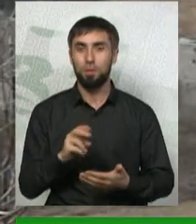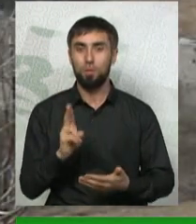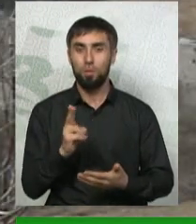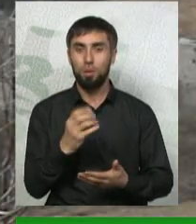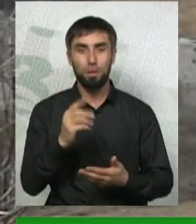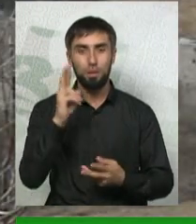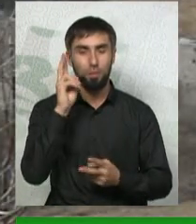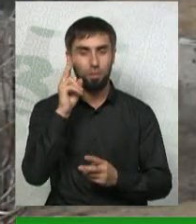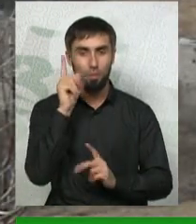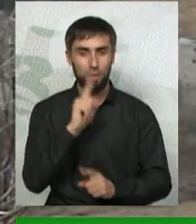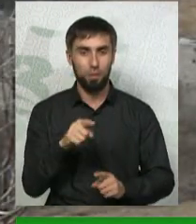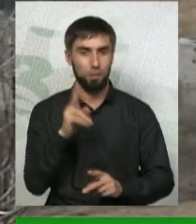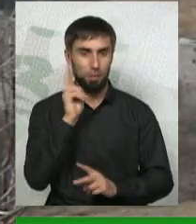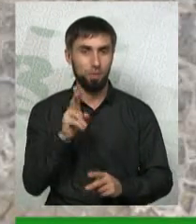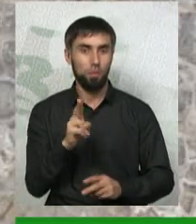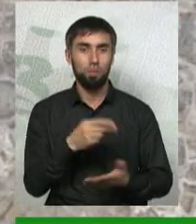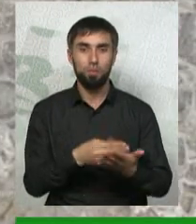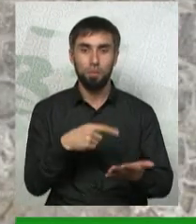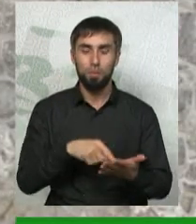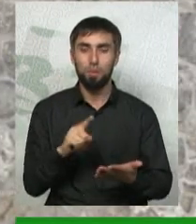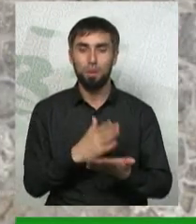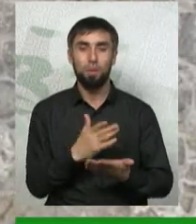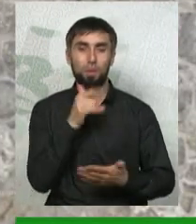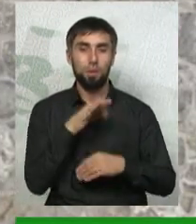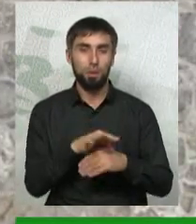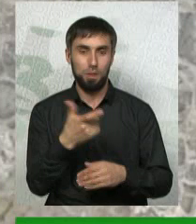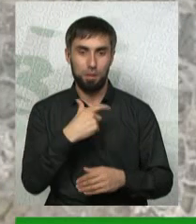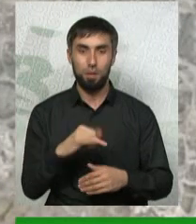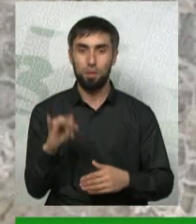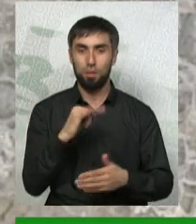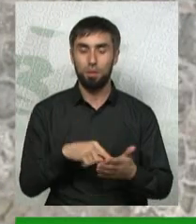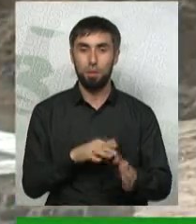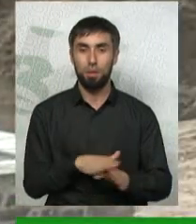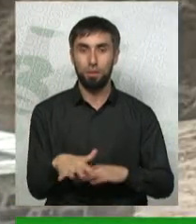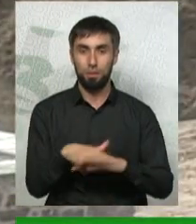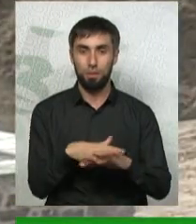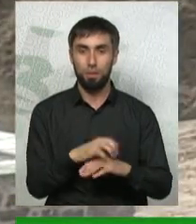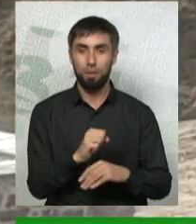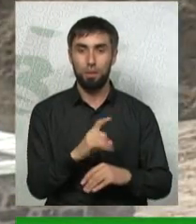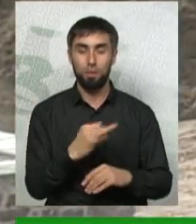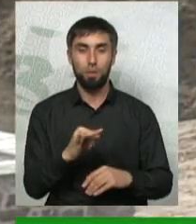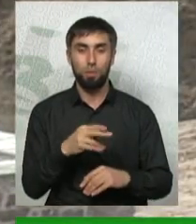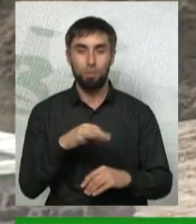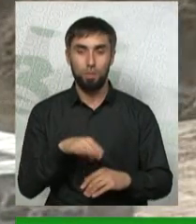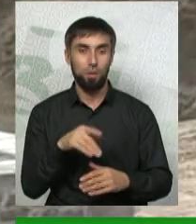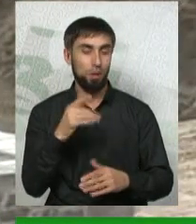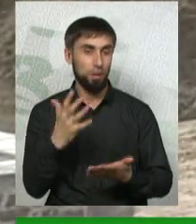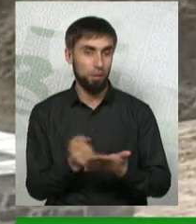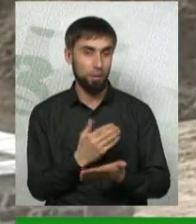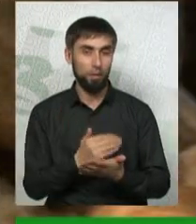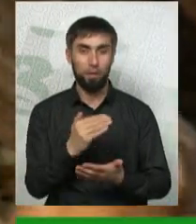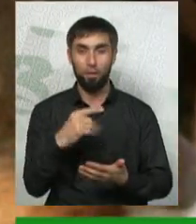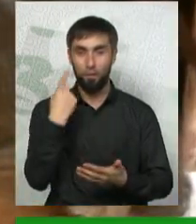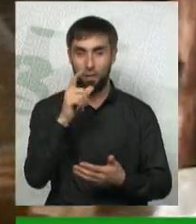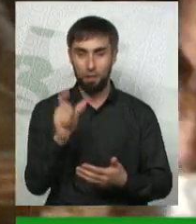не осознает истинную ценность вещей, которые несут в себе историю целого народа. Археологические предметы, обнаруженные